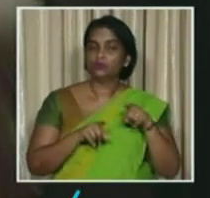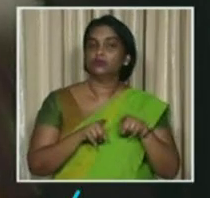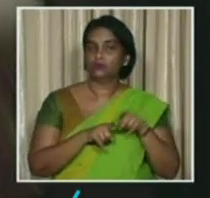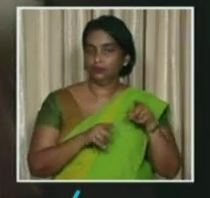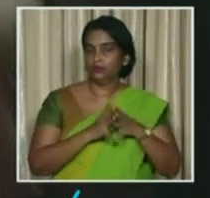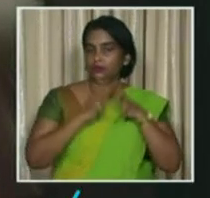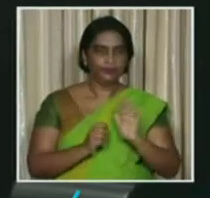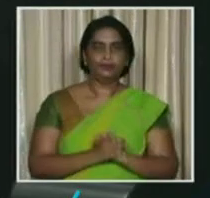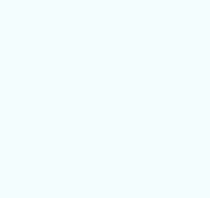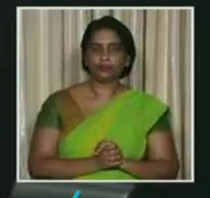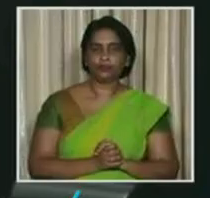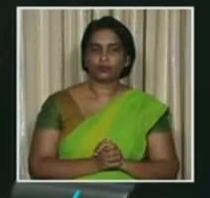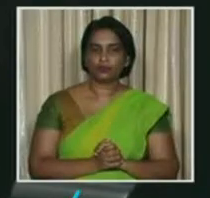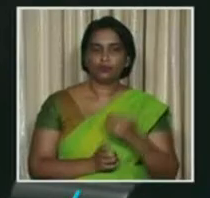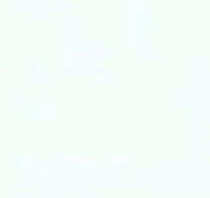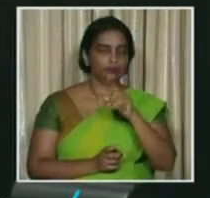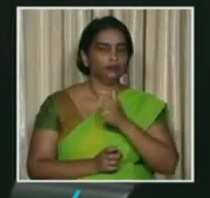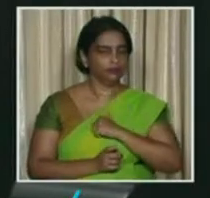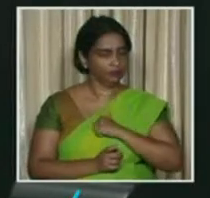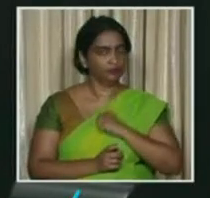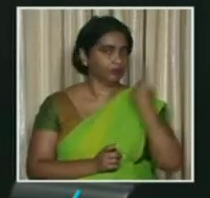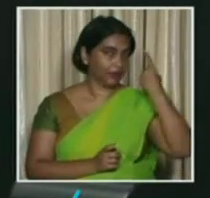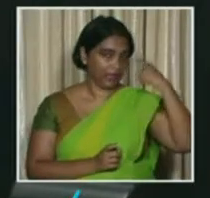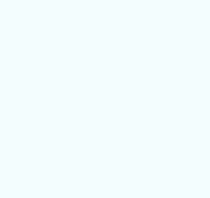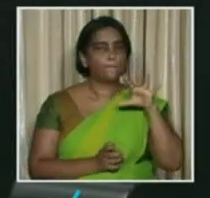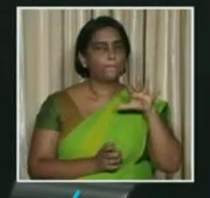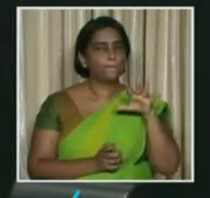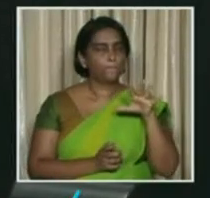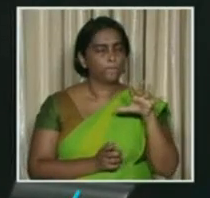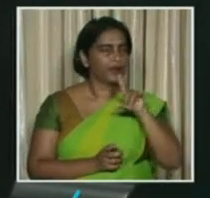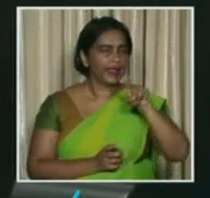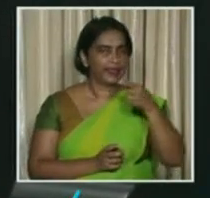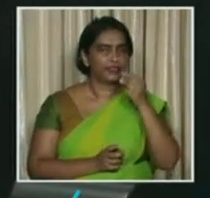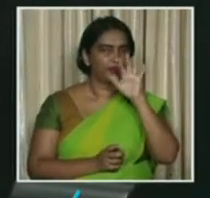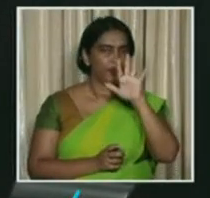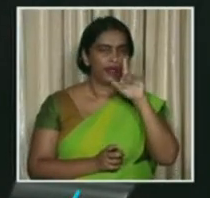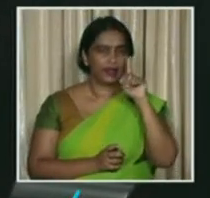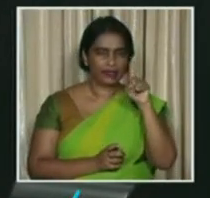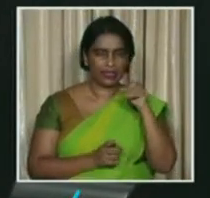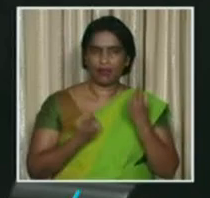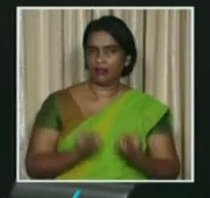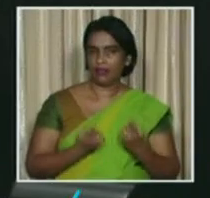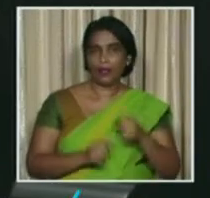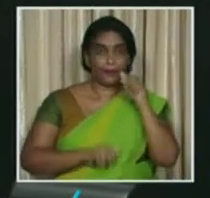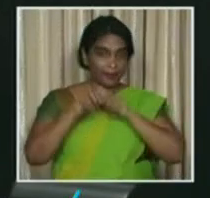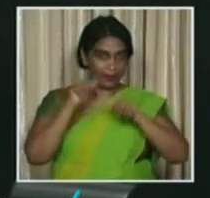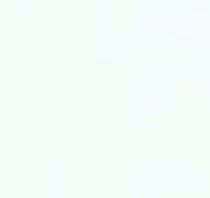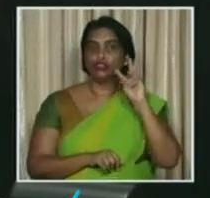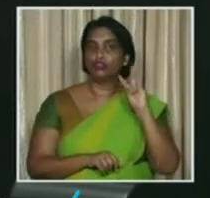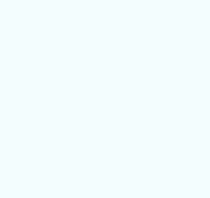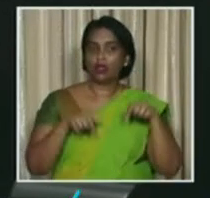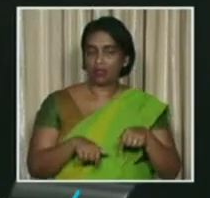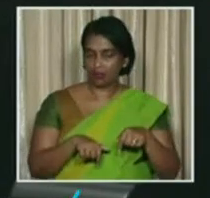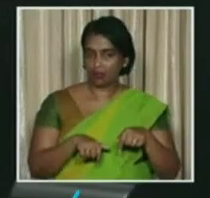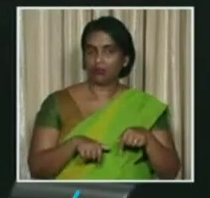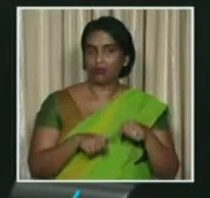වලත් බරපතල හිගයක් තිබෙනවා. මම යන කැමැති ඊයේ දවස වෙනකොට 156කින් අඩුව තිබ්බ ඖෂධ වලින් 83ක්